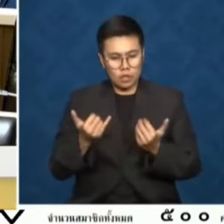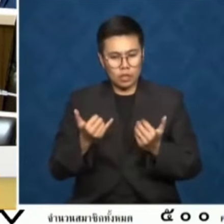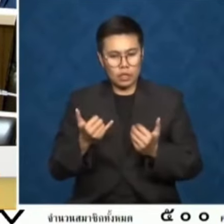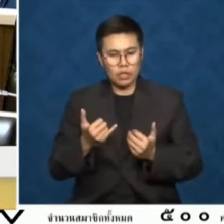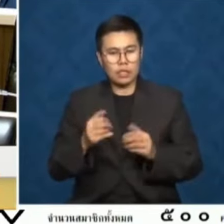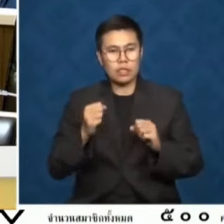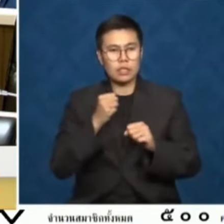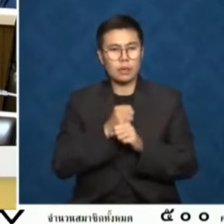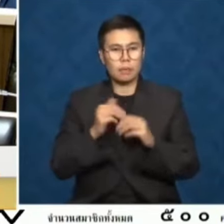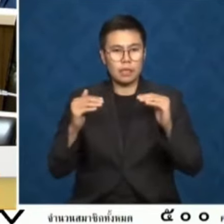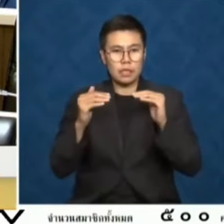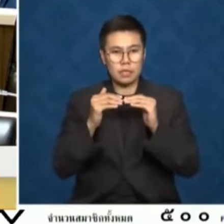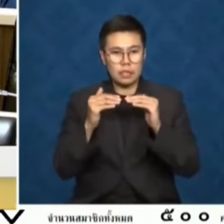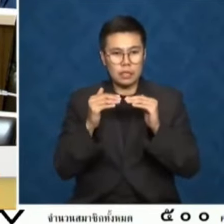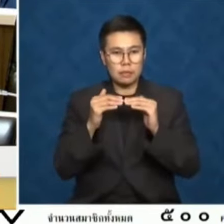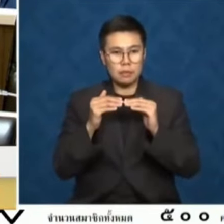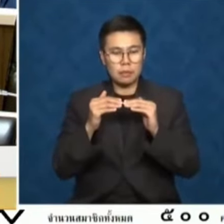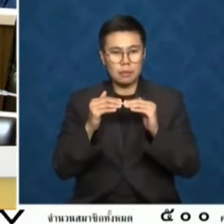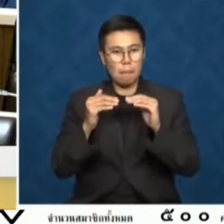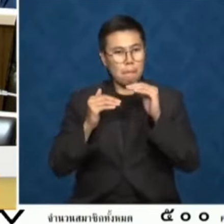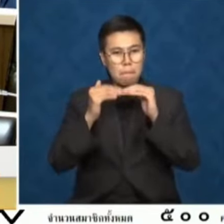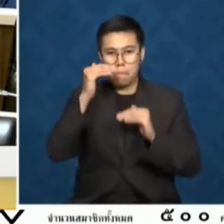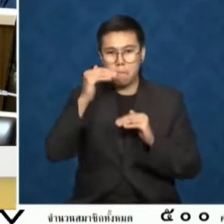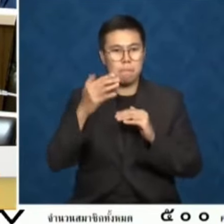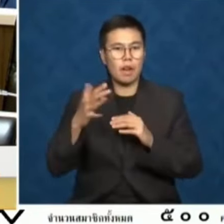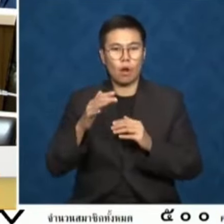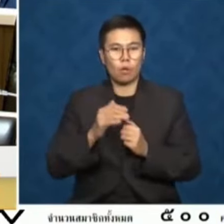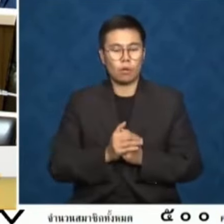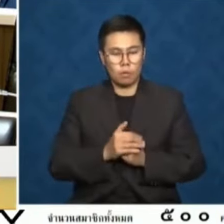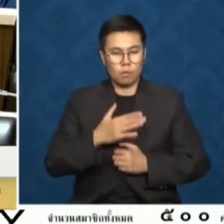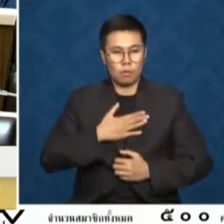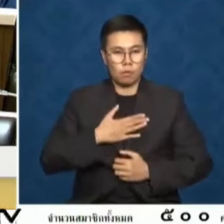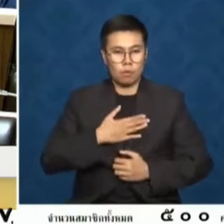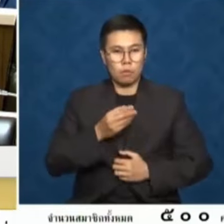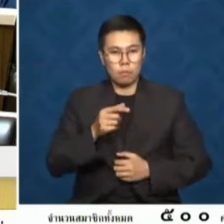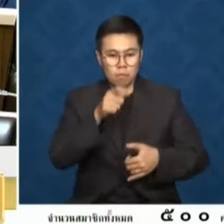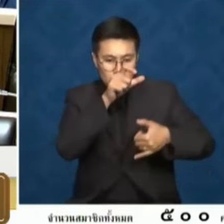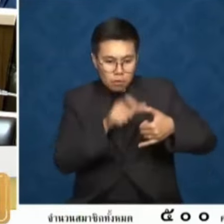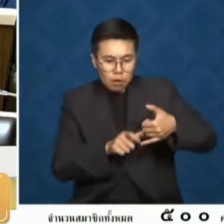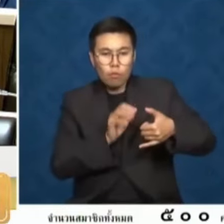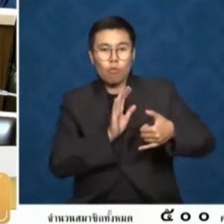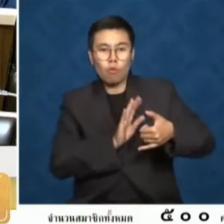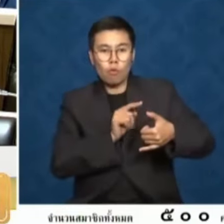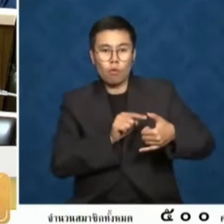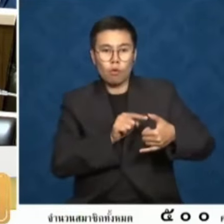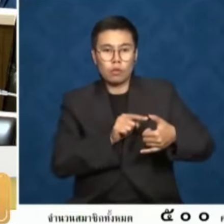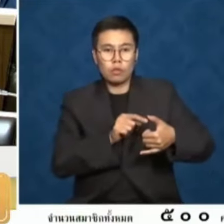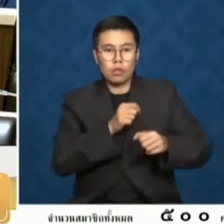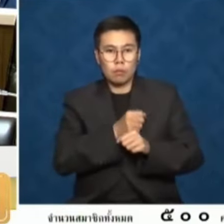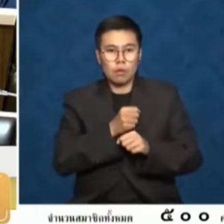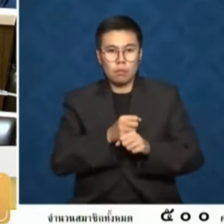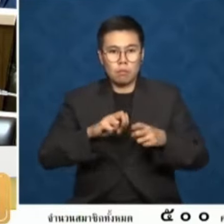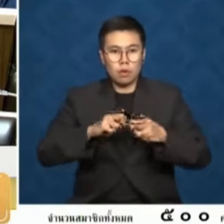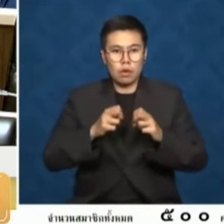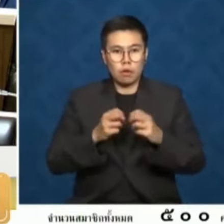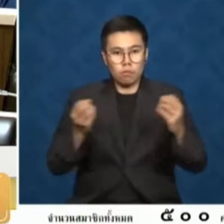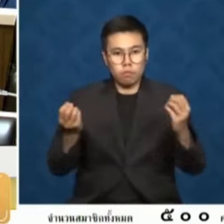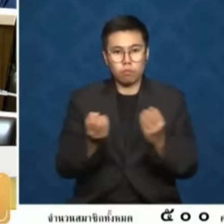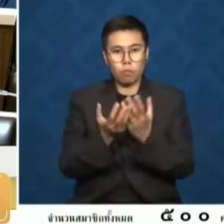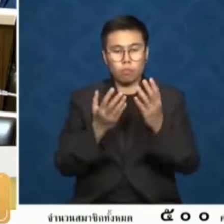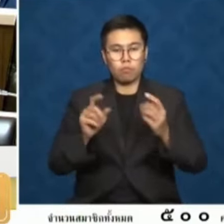ช้สิทธิ์เกินส่วนใหญ่ไม่ว่าพฤติกรรมของคุณคนนั้นกำลังสร้างความแตกแยกให้เกิดขึ้นกับสังคมไ